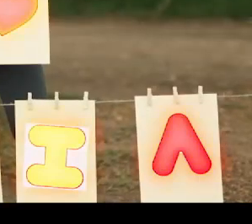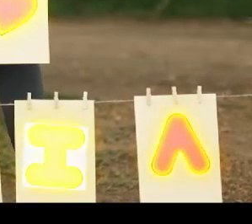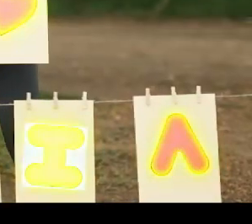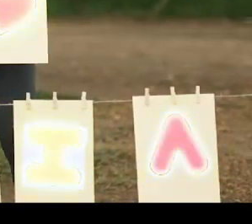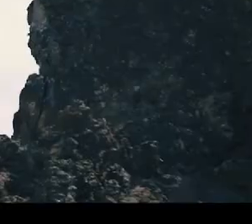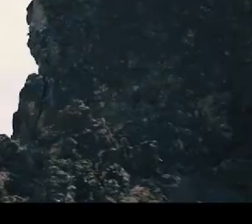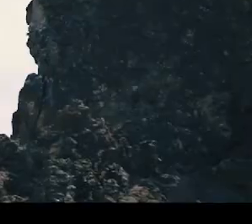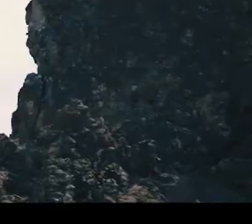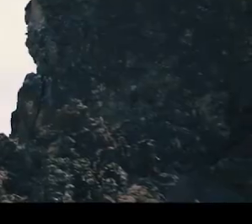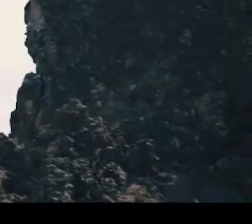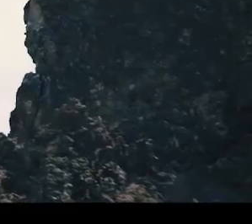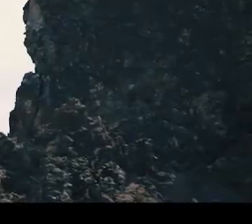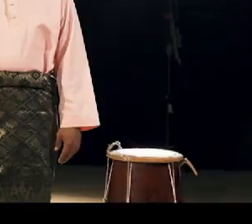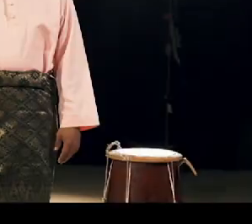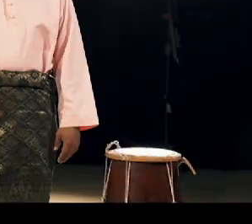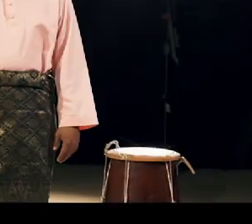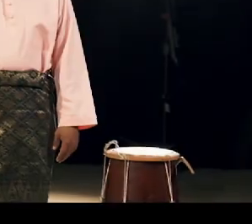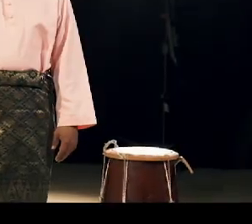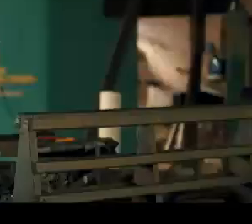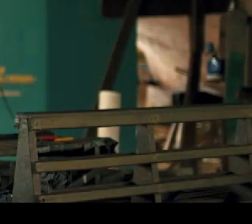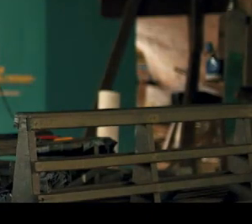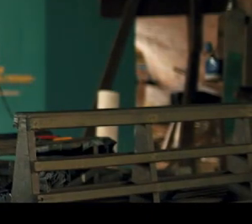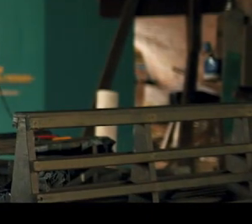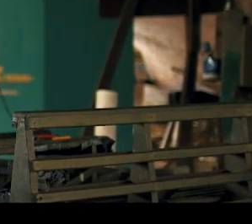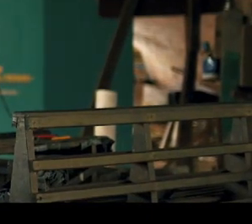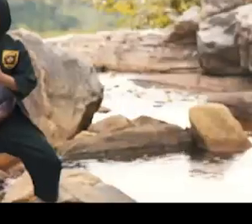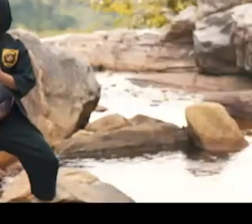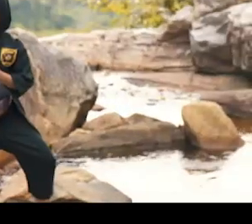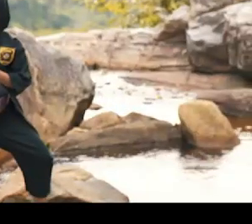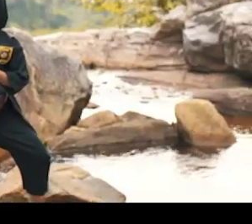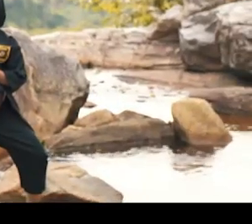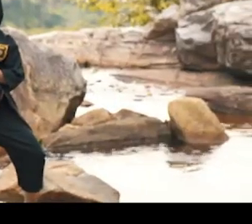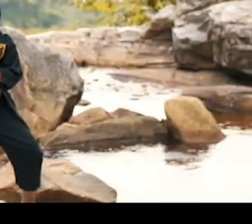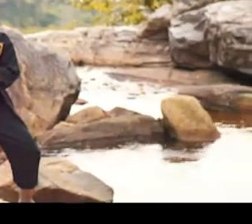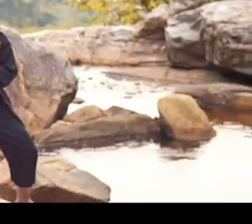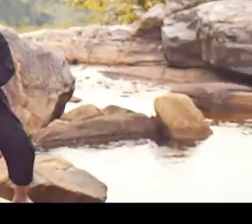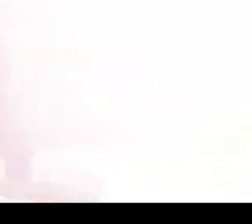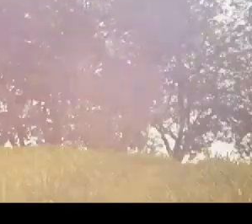Demi kesejahteraan sebuah Malaysia